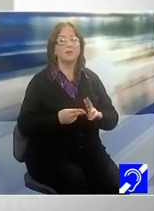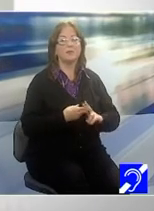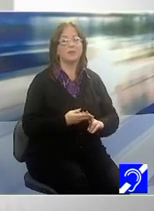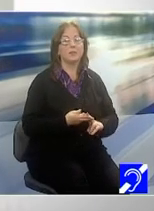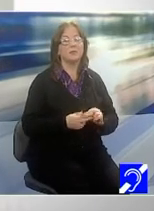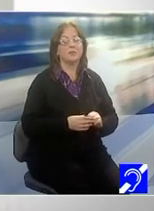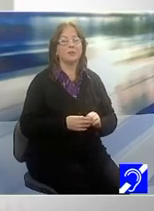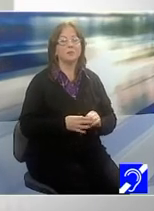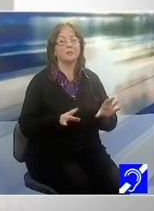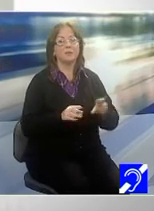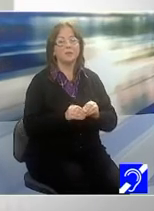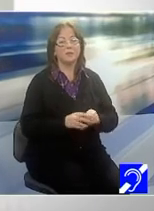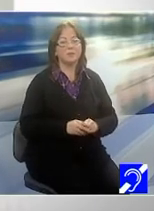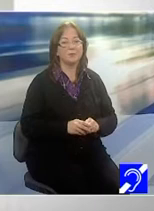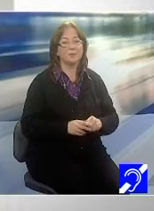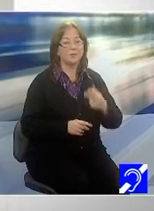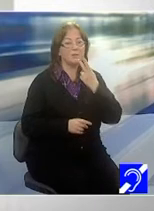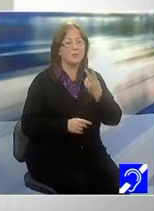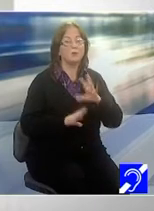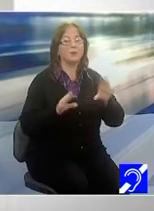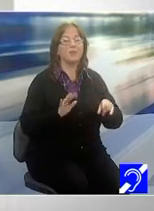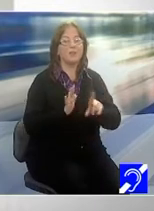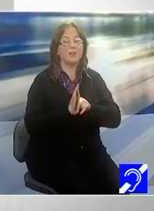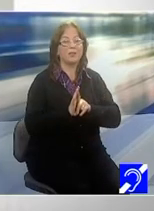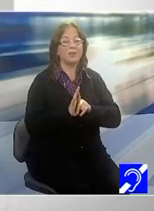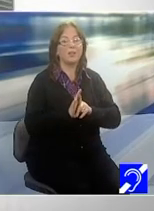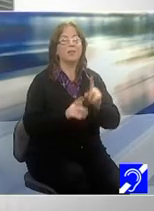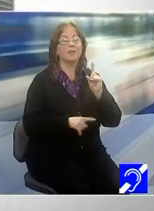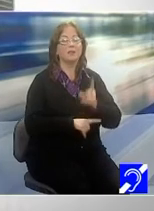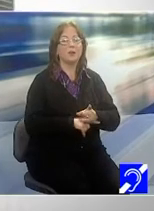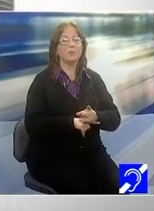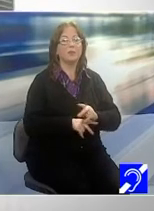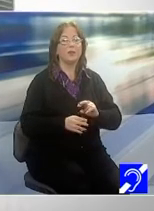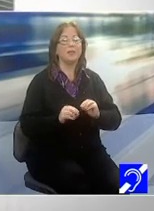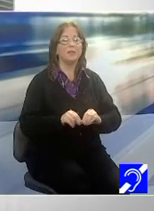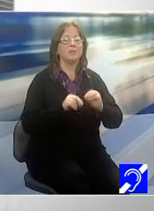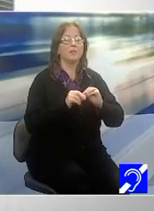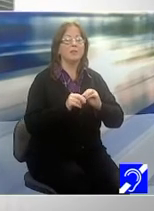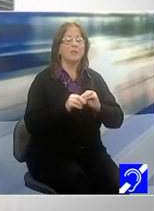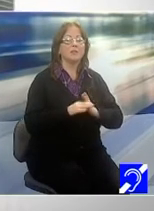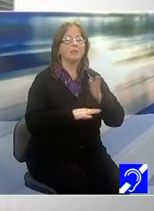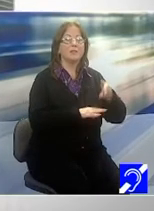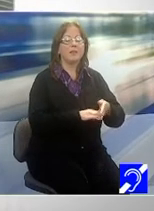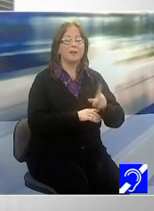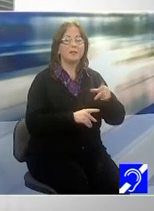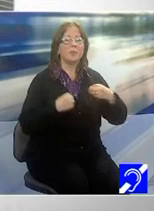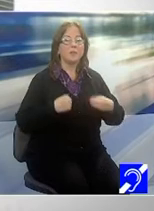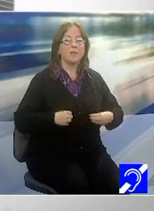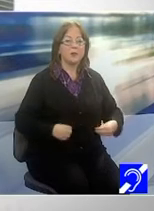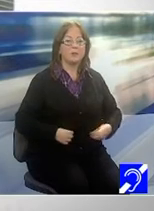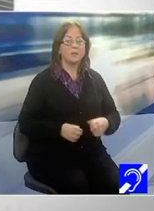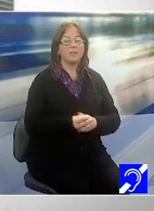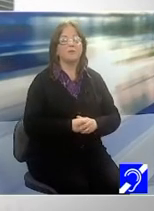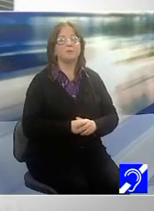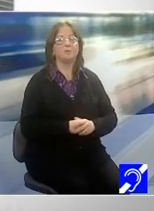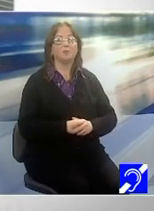treacă prin Parlament și o să vedem cum va merge asta. Eu o să joc rolul pesimistului în această seară, dacă George